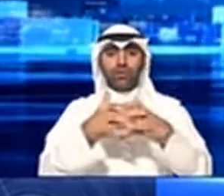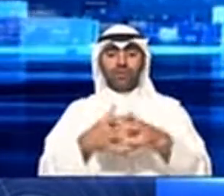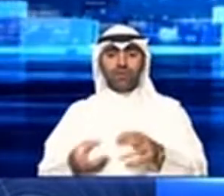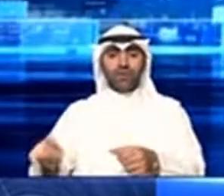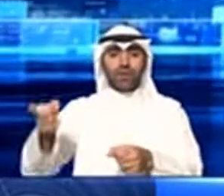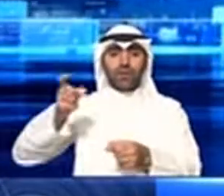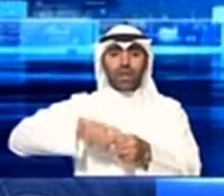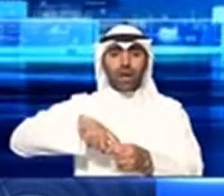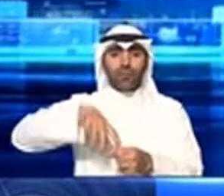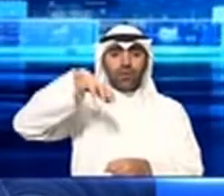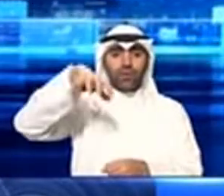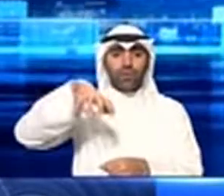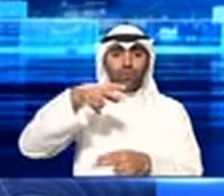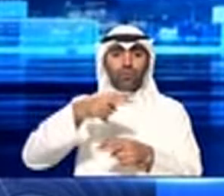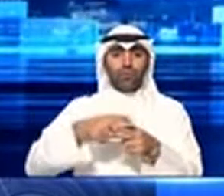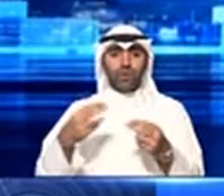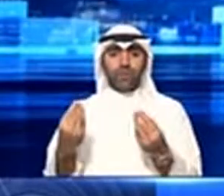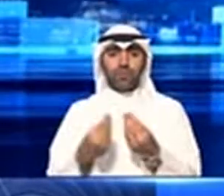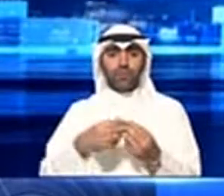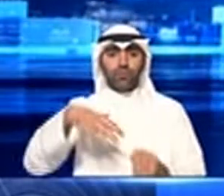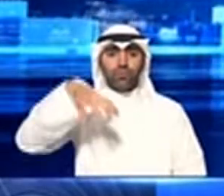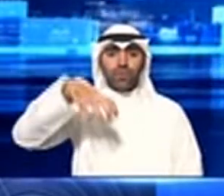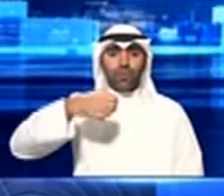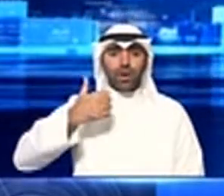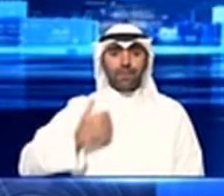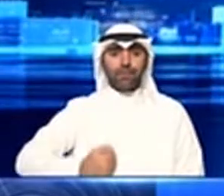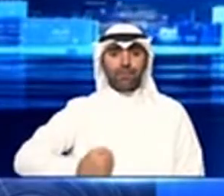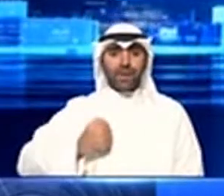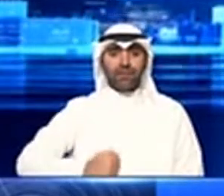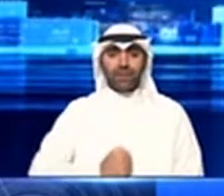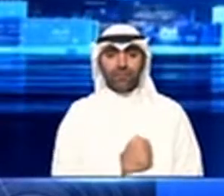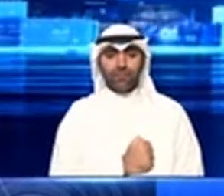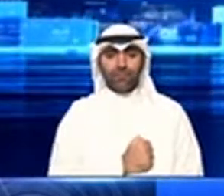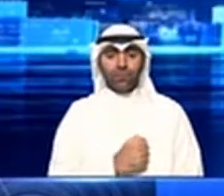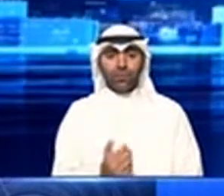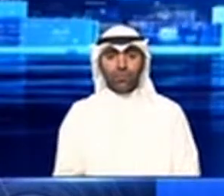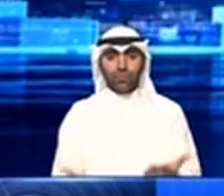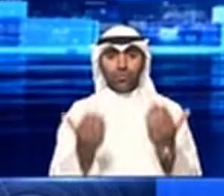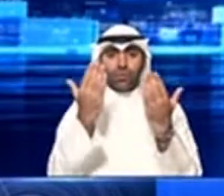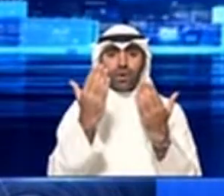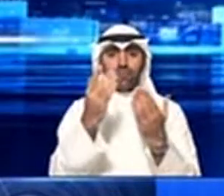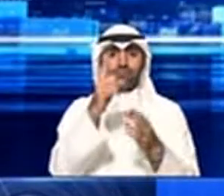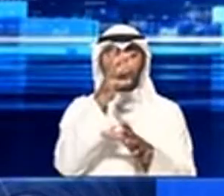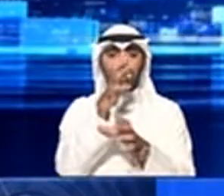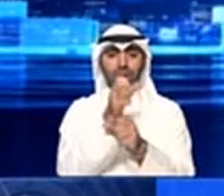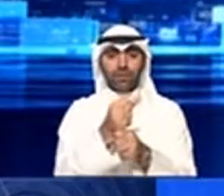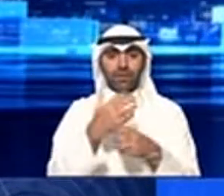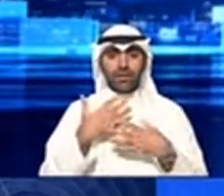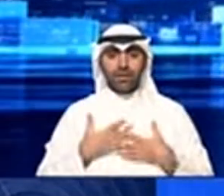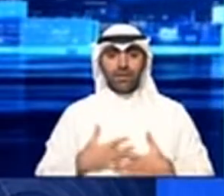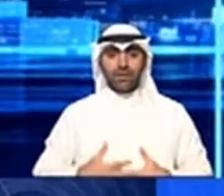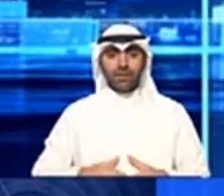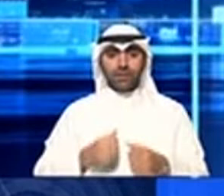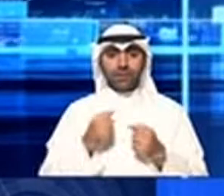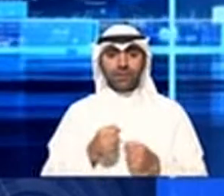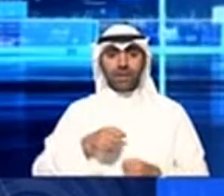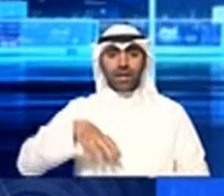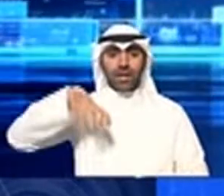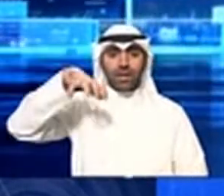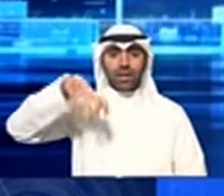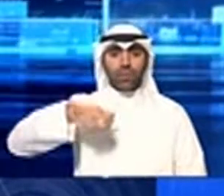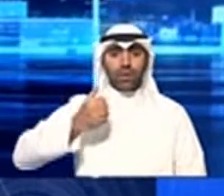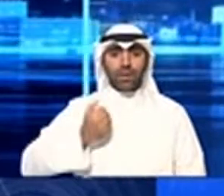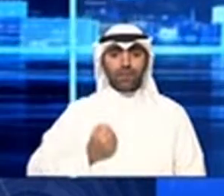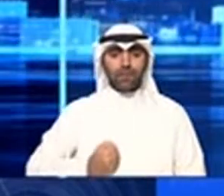في مختلف المجالات إلى آفاق أرحب، سائلا سموه حفظه الله الباري جل وعلا أن يديم عليه موفور